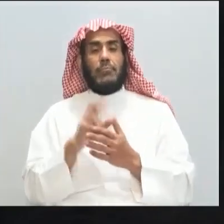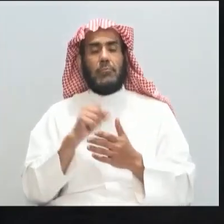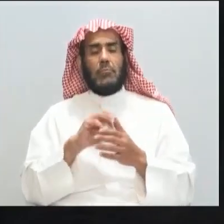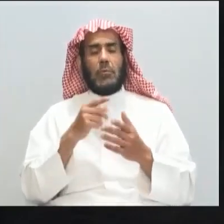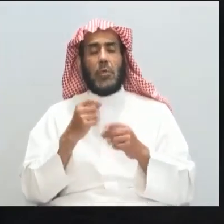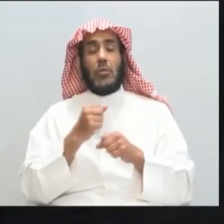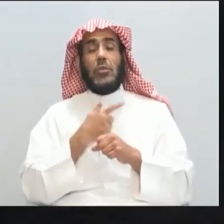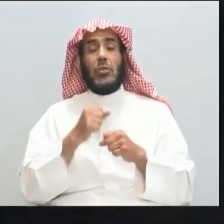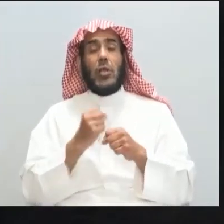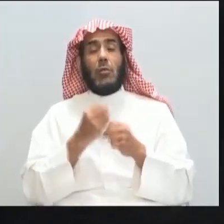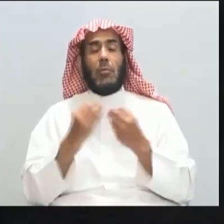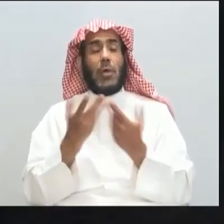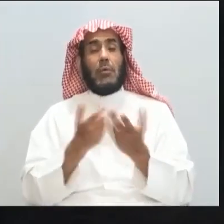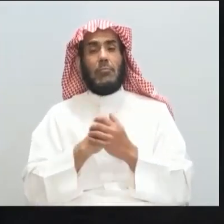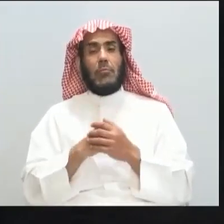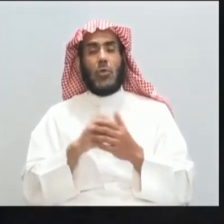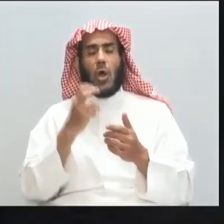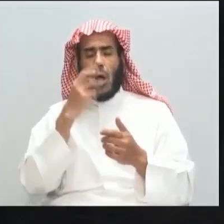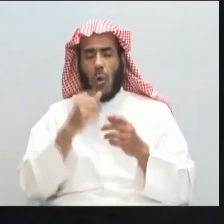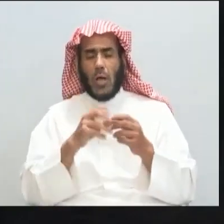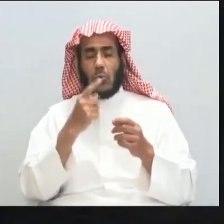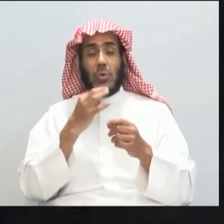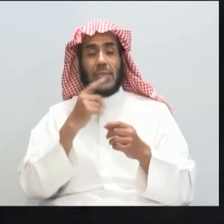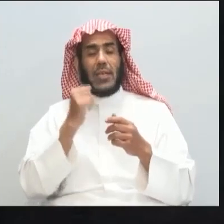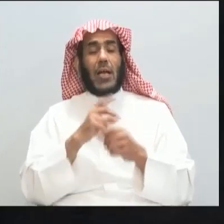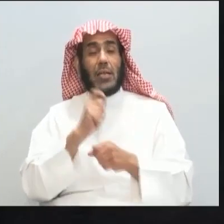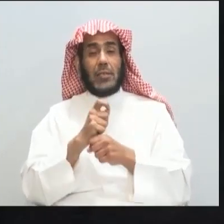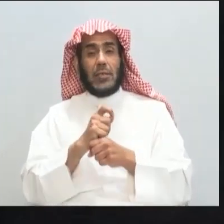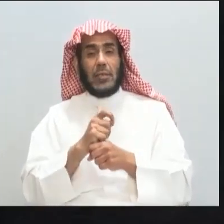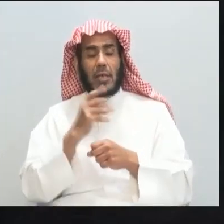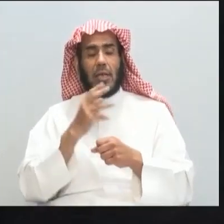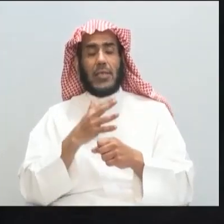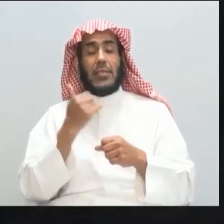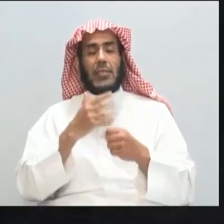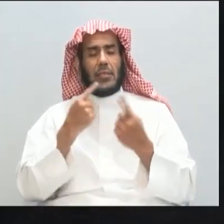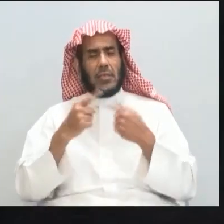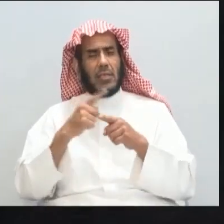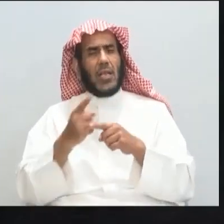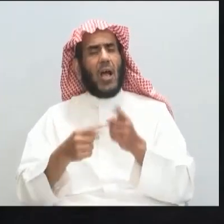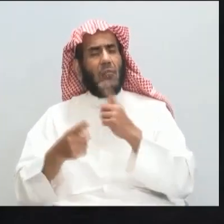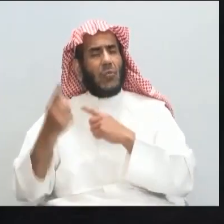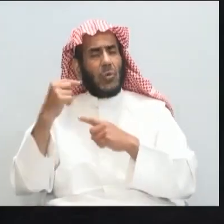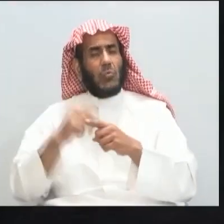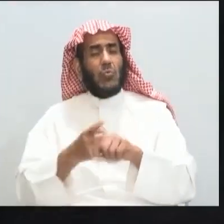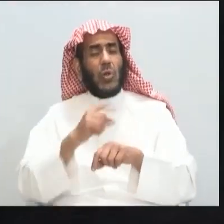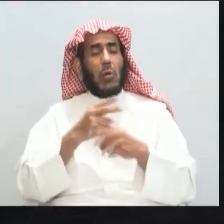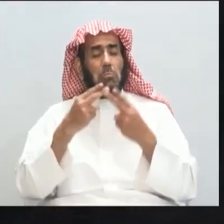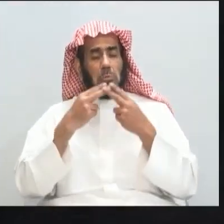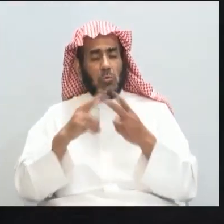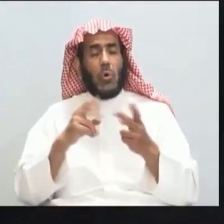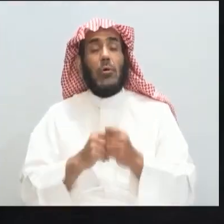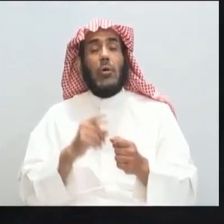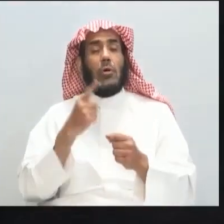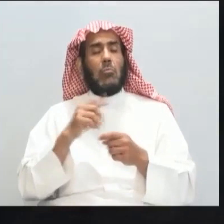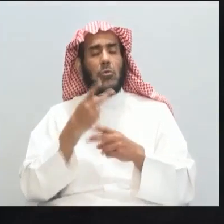لماذا يحتاجون الى تعلمها فهنا القواعد والسليق الاصل الاصل انها سليقه الاصل انها لغه مسموعه الاصل